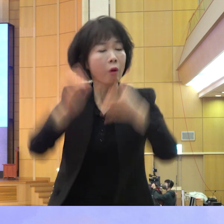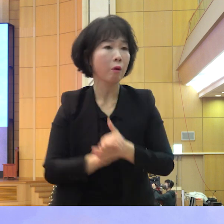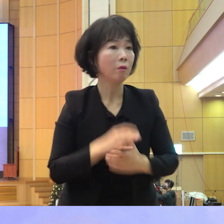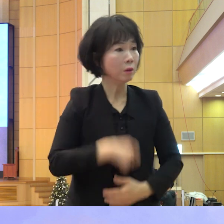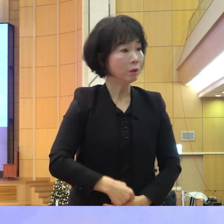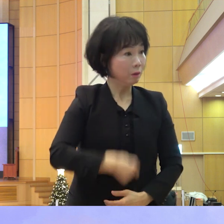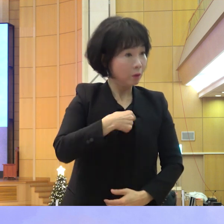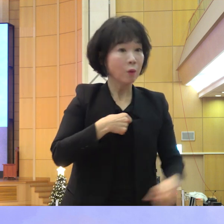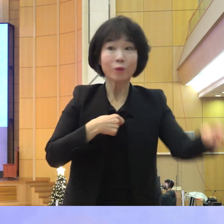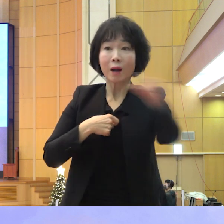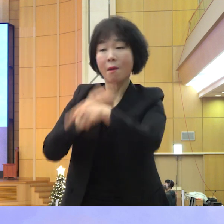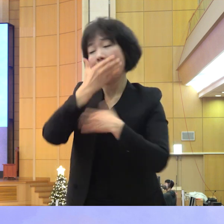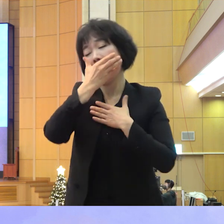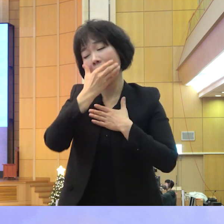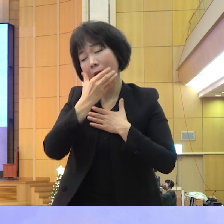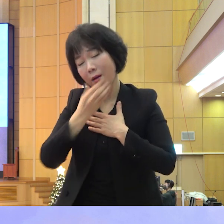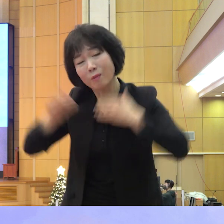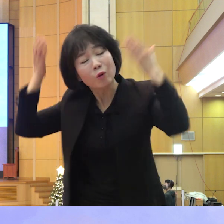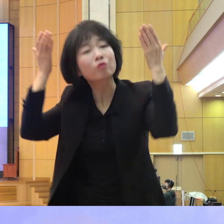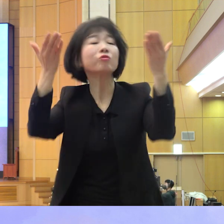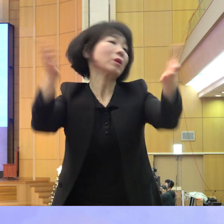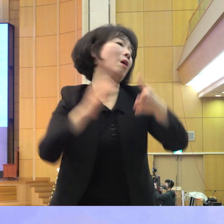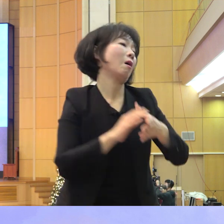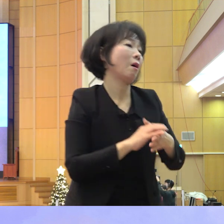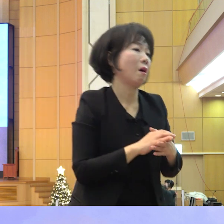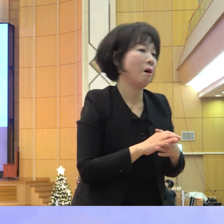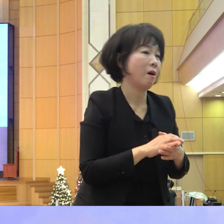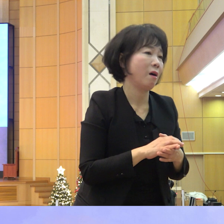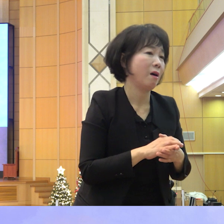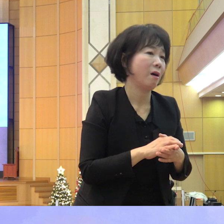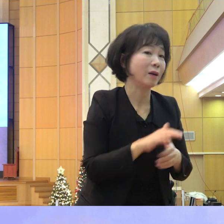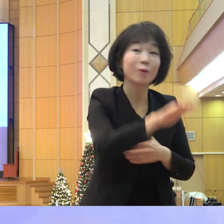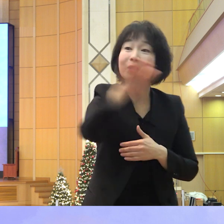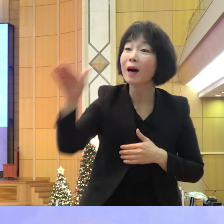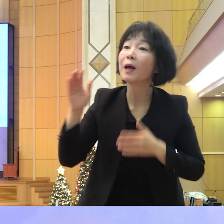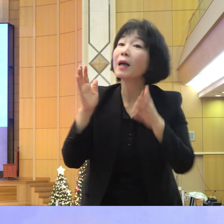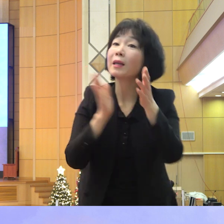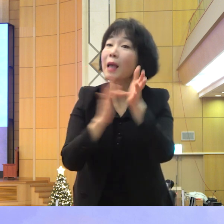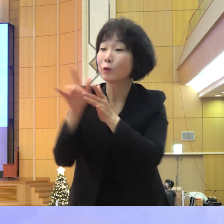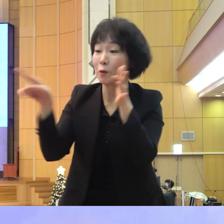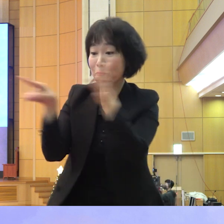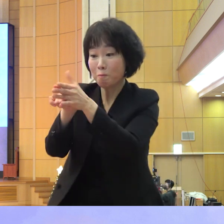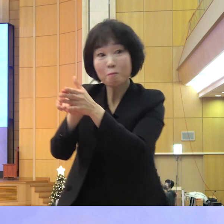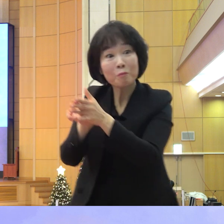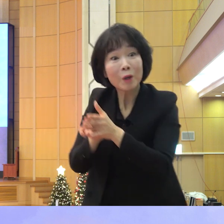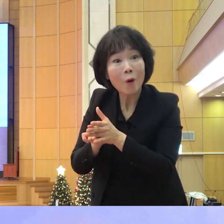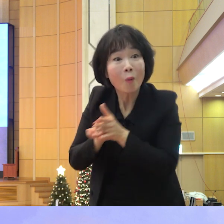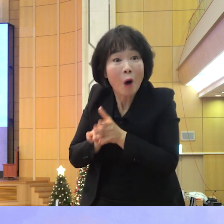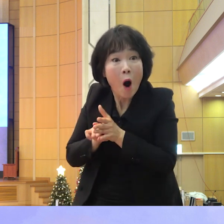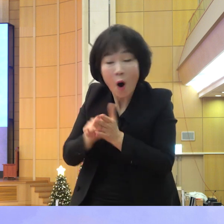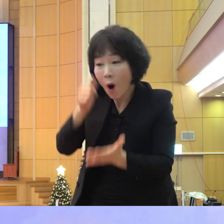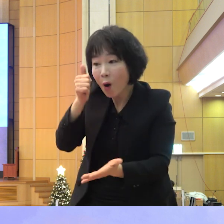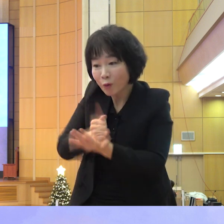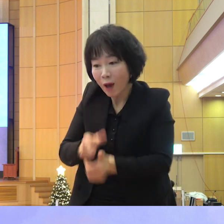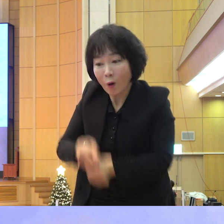자에게 행복하게도 해주시고. 그래서 우리는 예수 믿고 죄인이 구원받아서 의로운 자가 되려고 예수